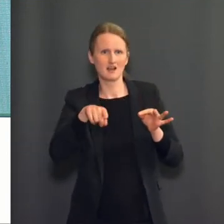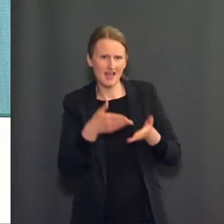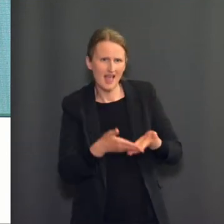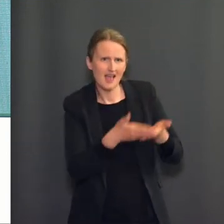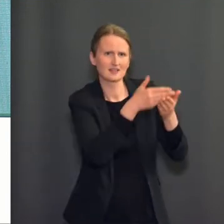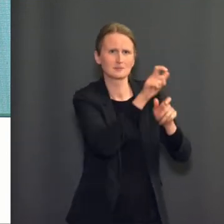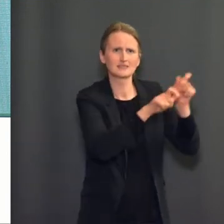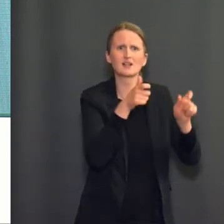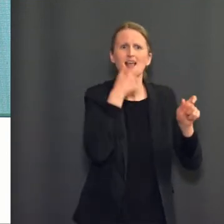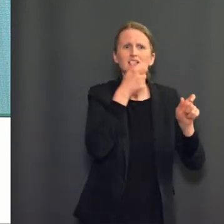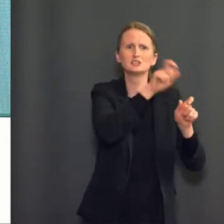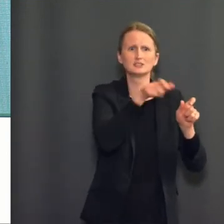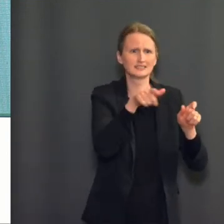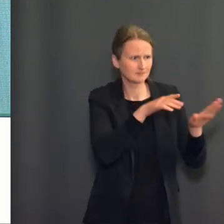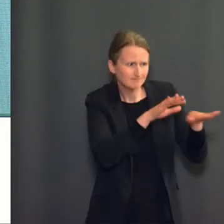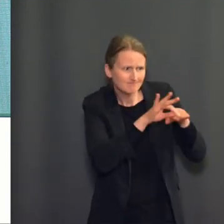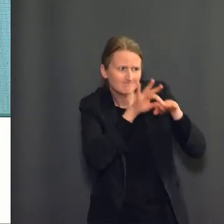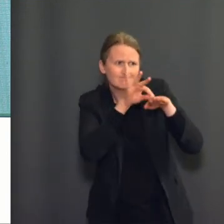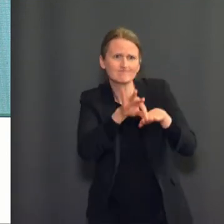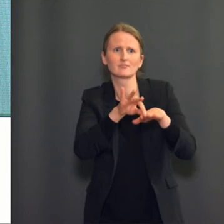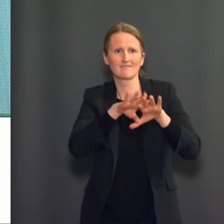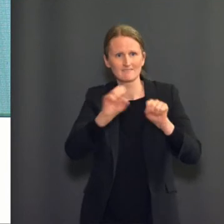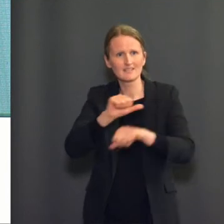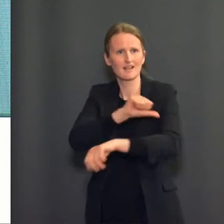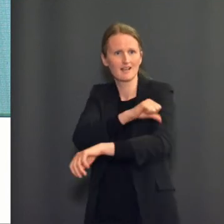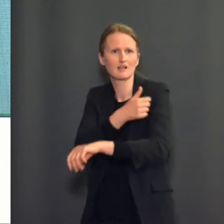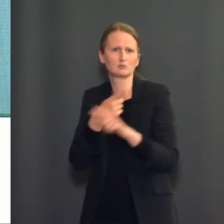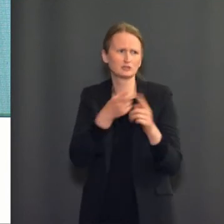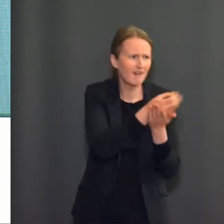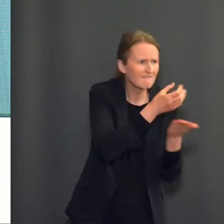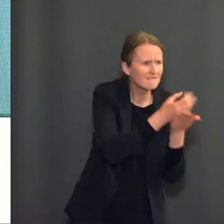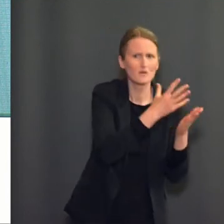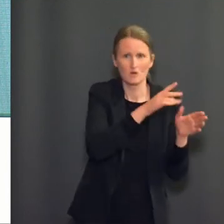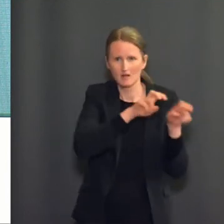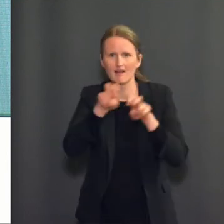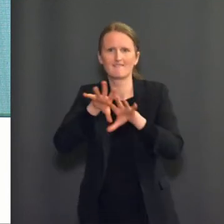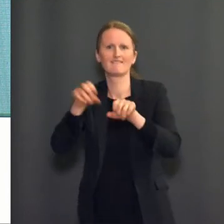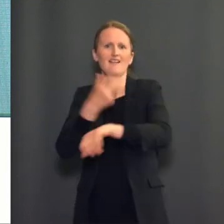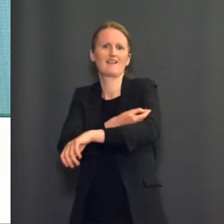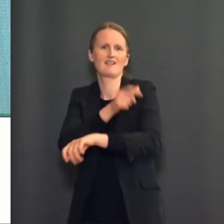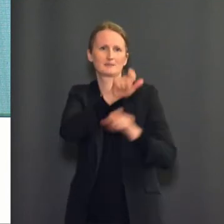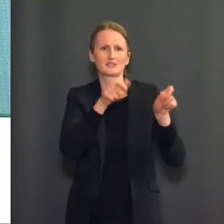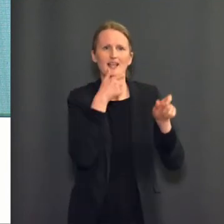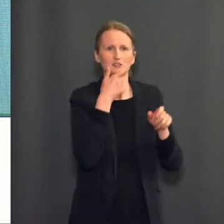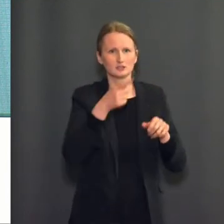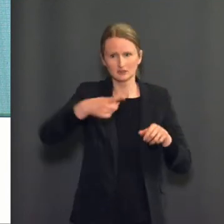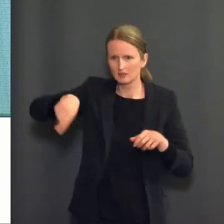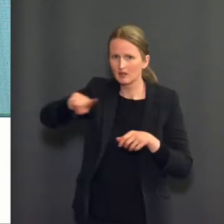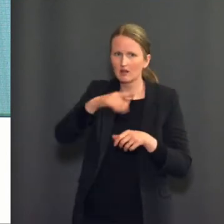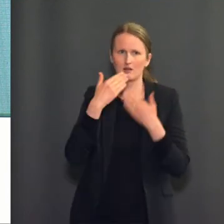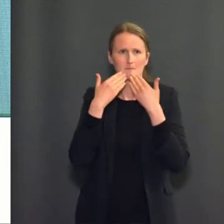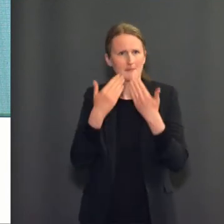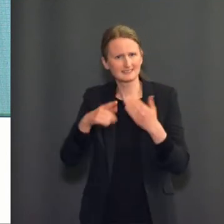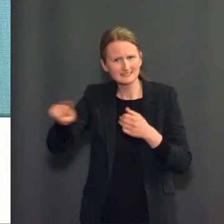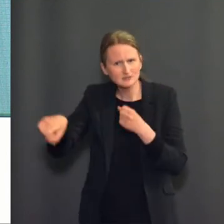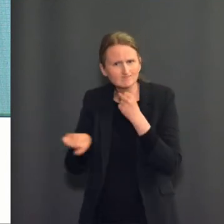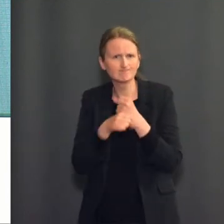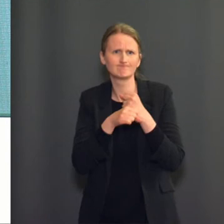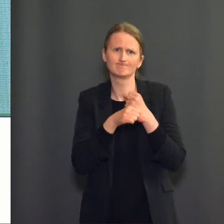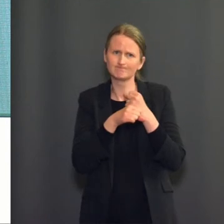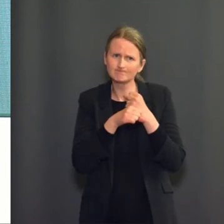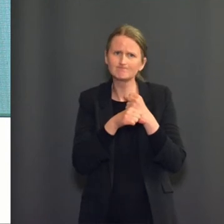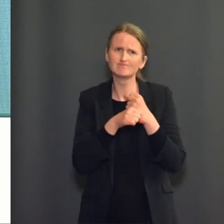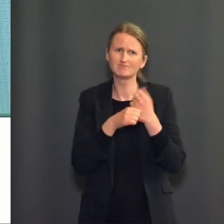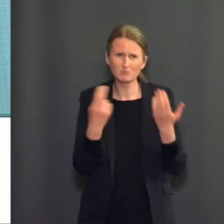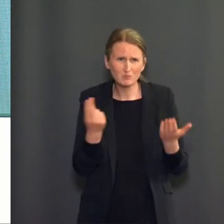de vaccination. Leur soutien est indispensable pour contribuer à la protection de ce